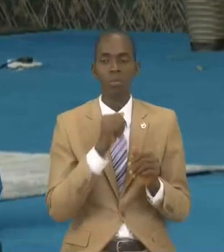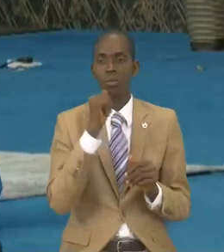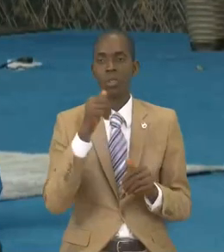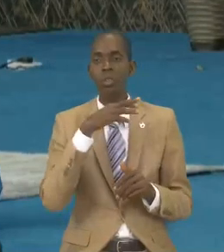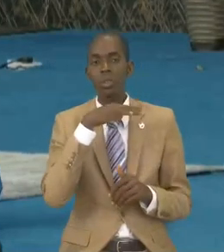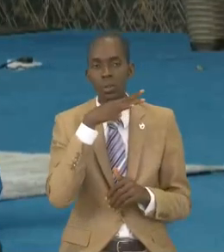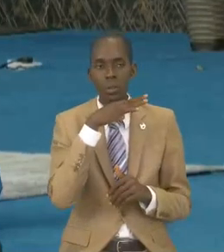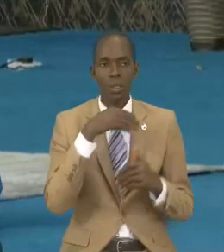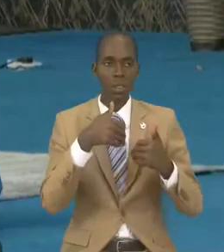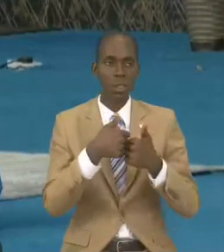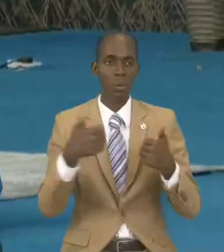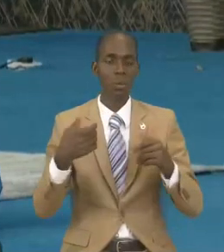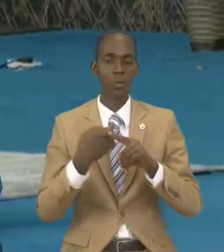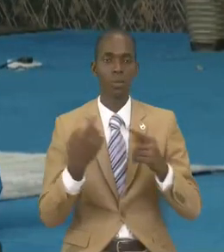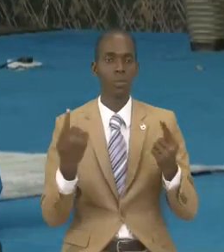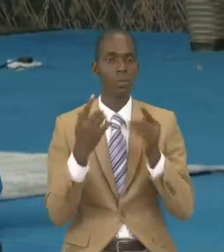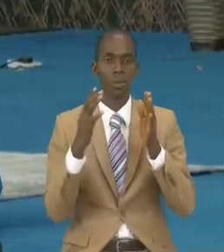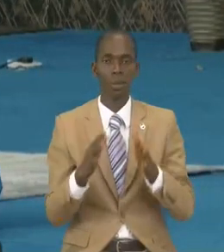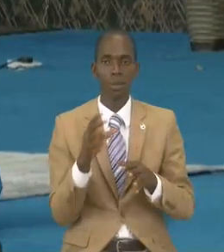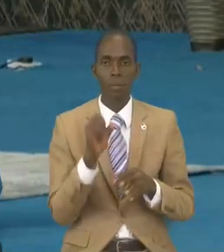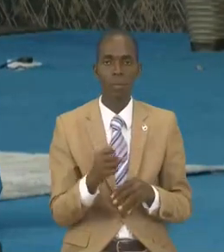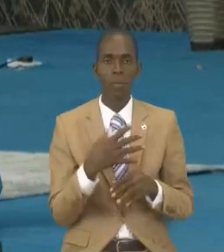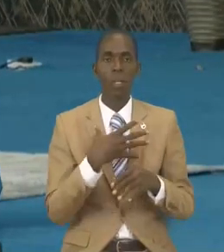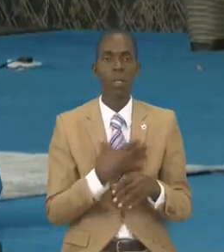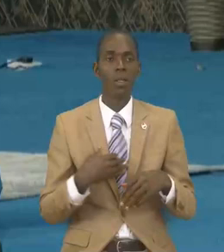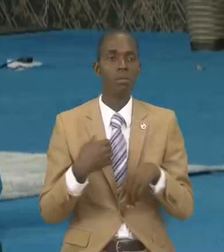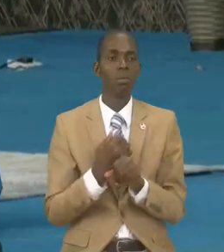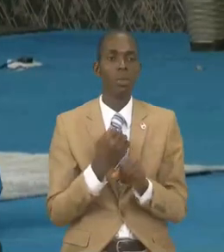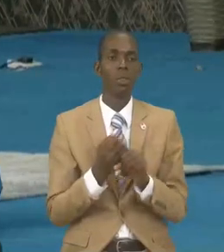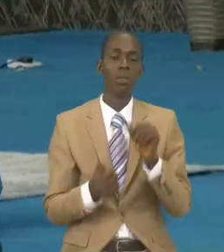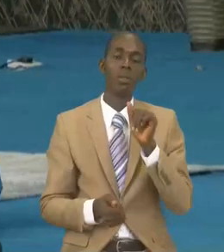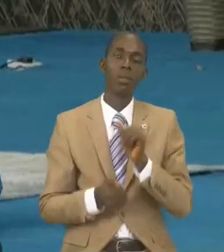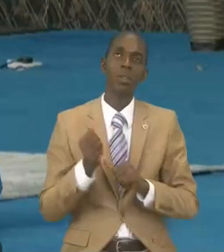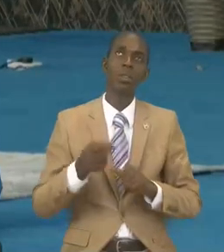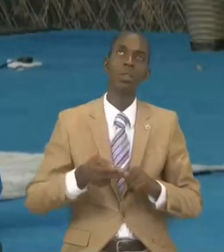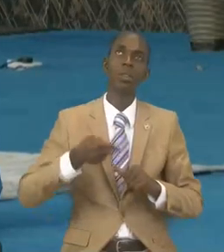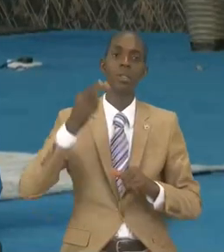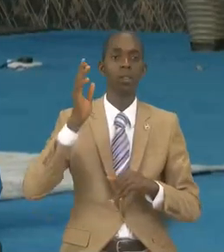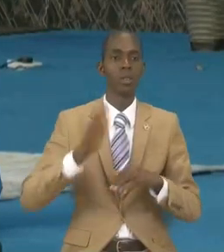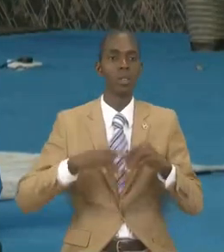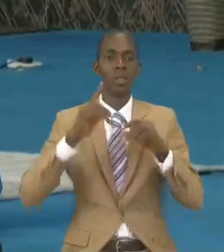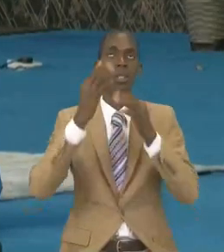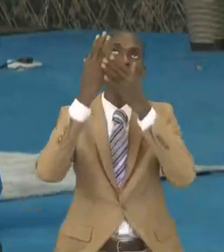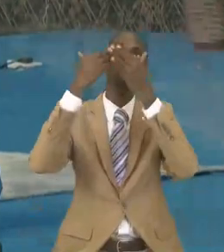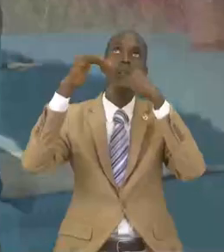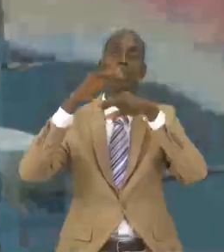tache, séparé des pécheurs et plus élevé que les cieux.